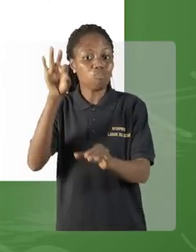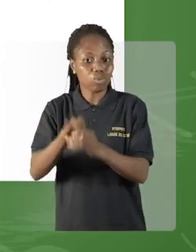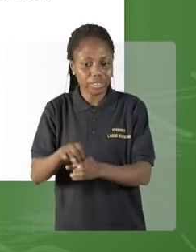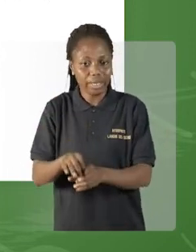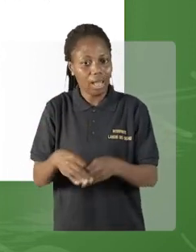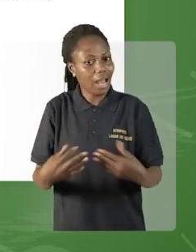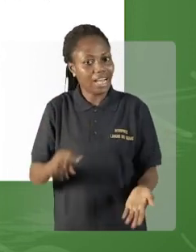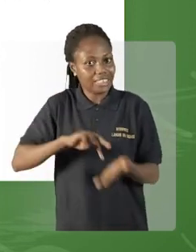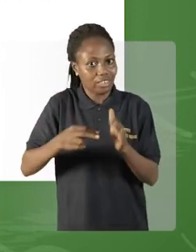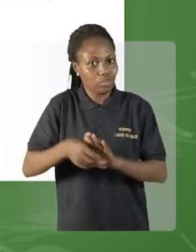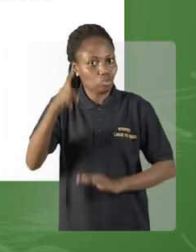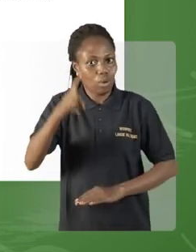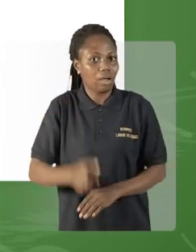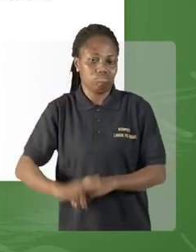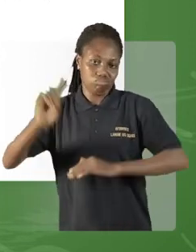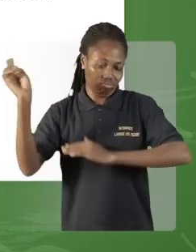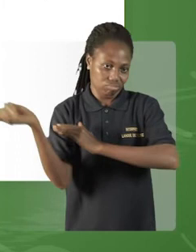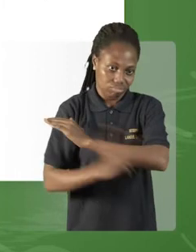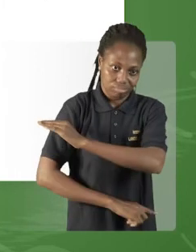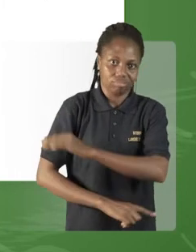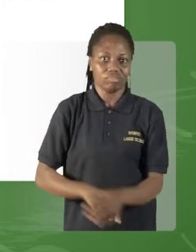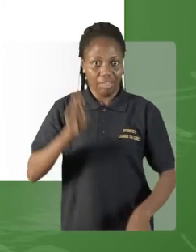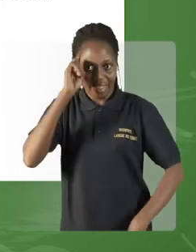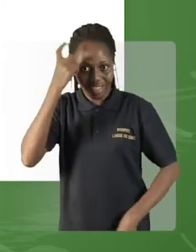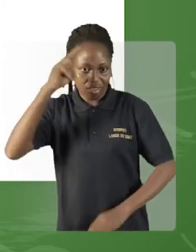violation de la loi.